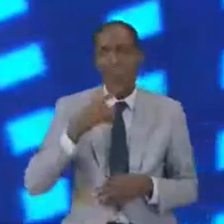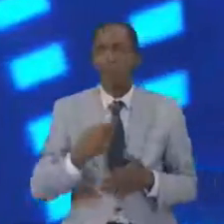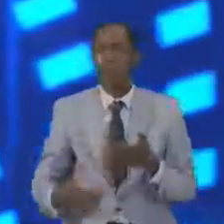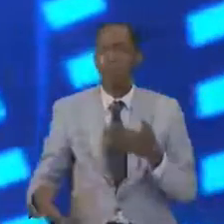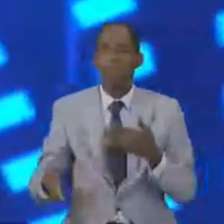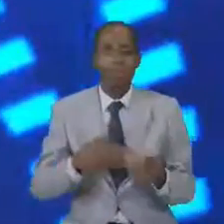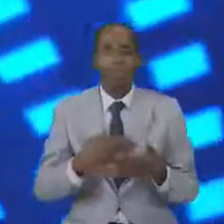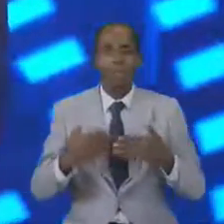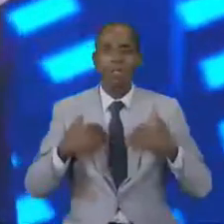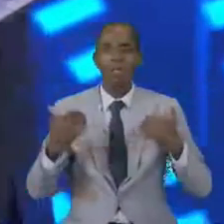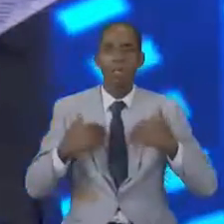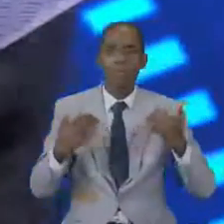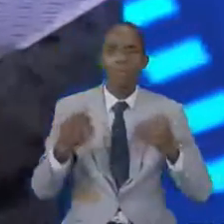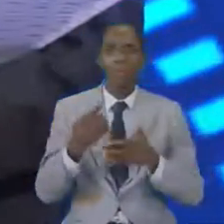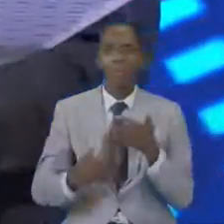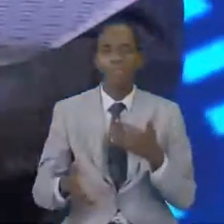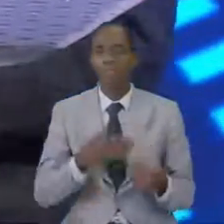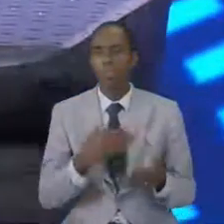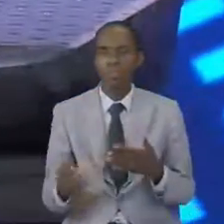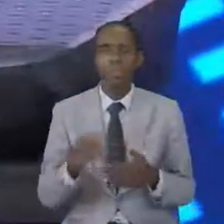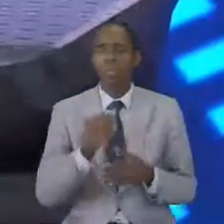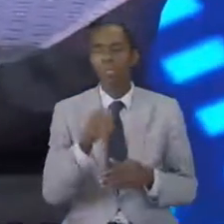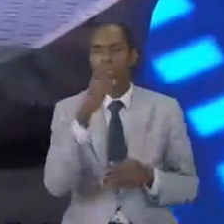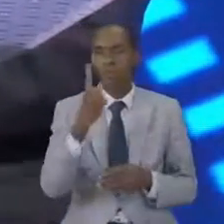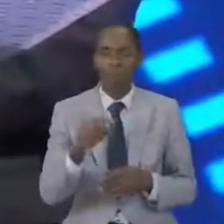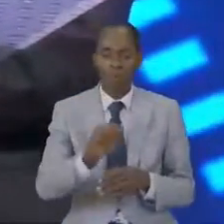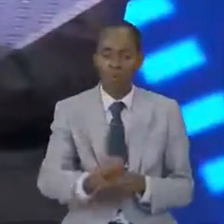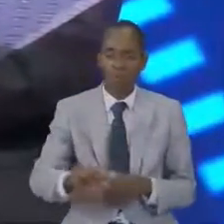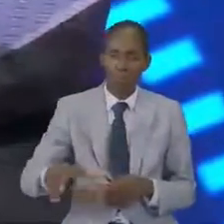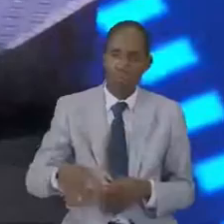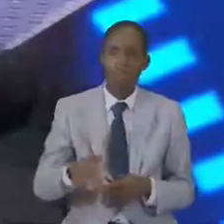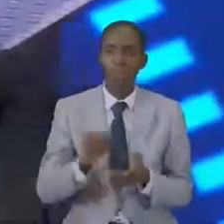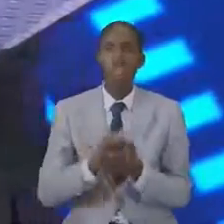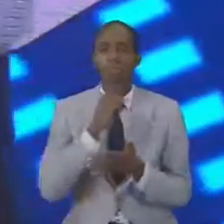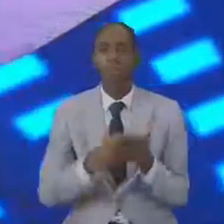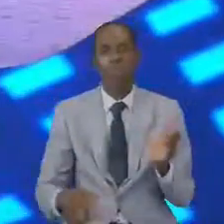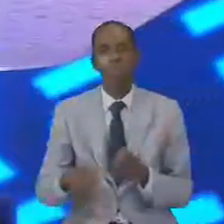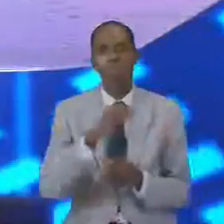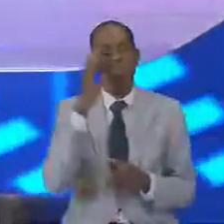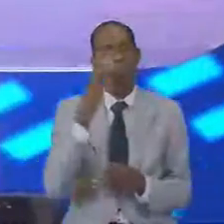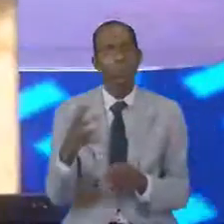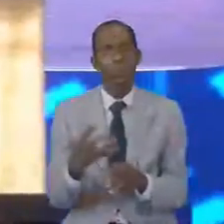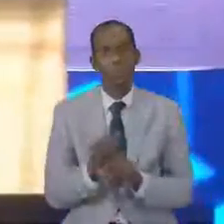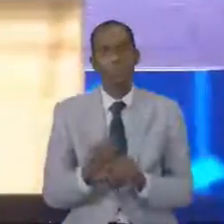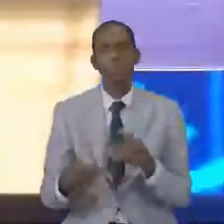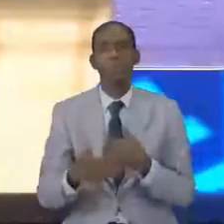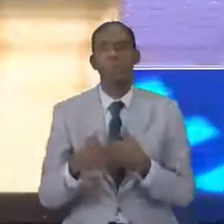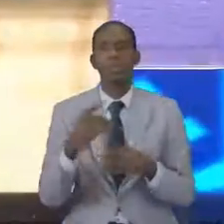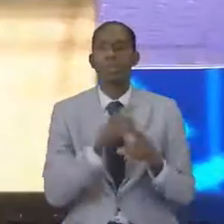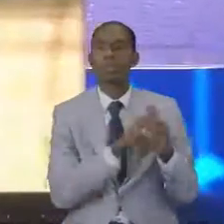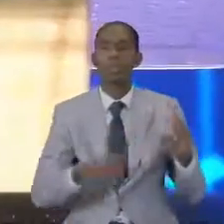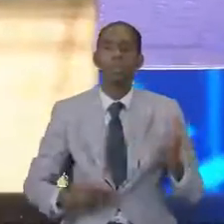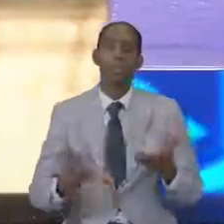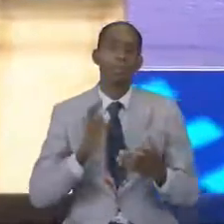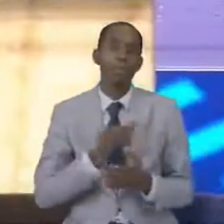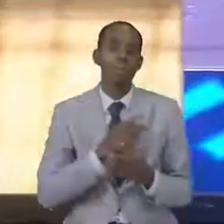ne sème ce que quiconque sème ce qu'il moissonnera et le Seigneur voudrait que nous comprenions